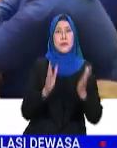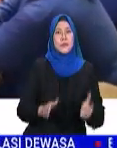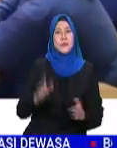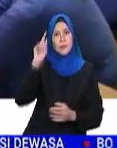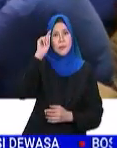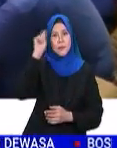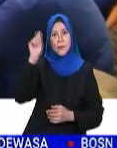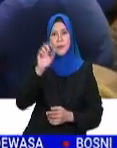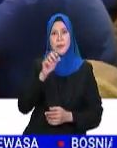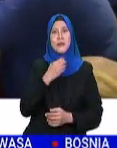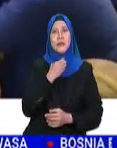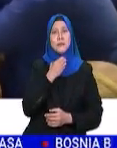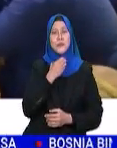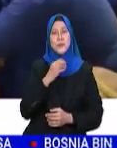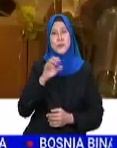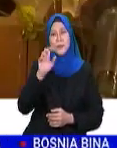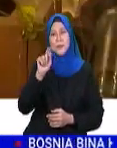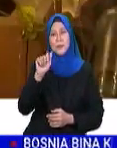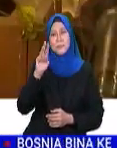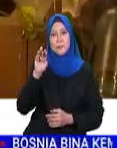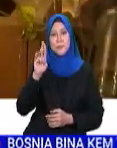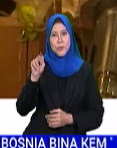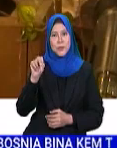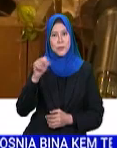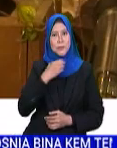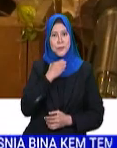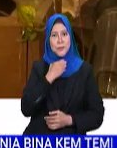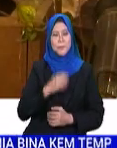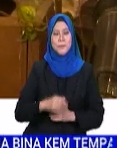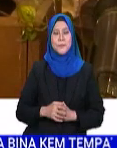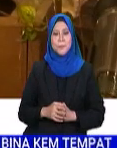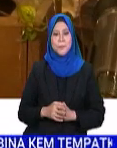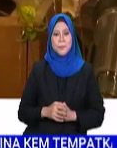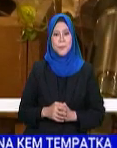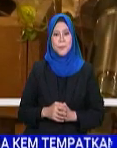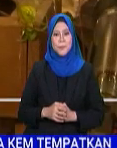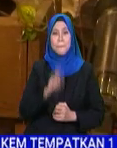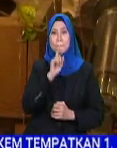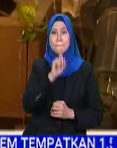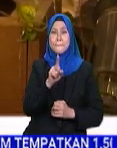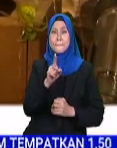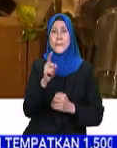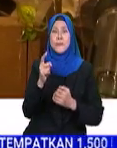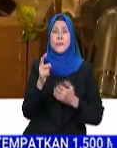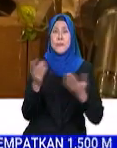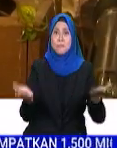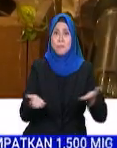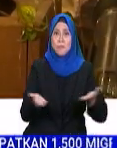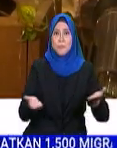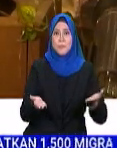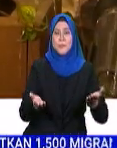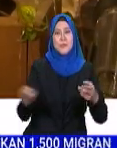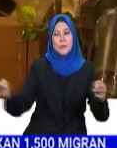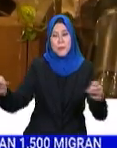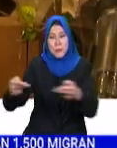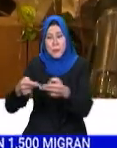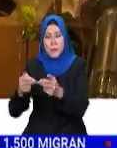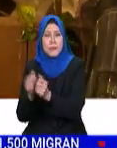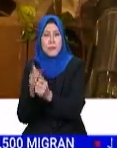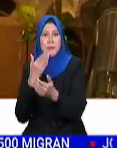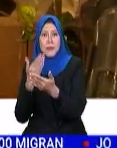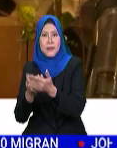World of Tambun, Ipoh. Sebenarnya besar harapan Kelab Wartawan Media Terengganu ini menjadikan hubungan baik